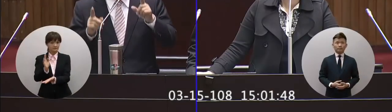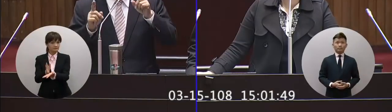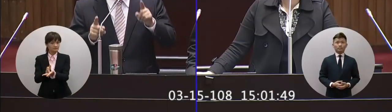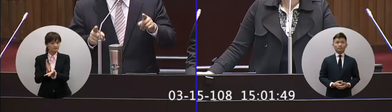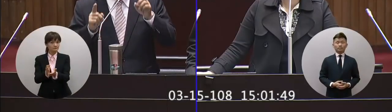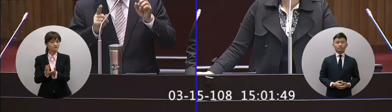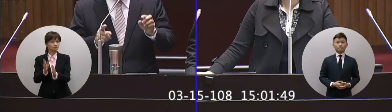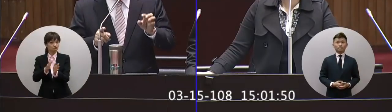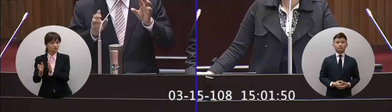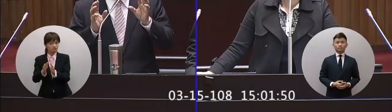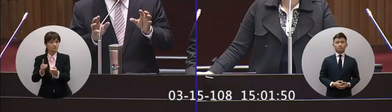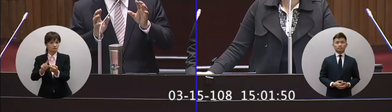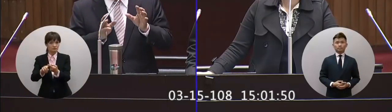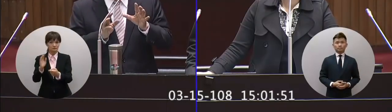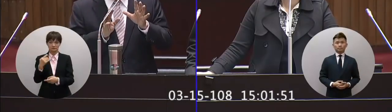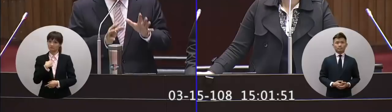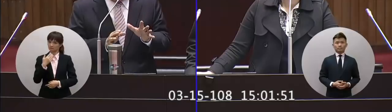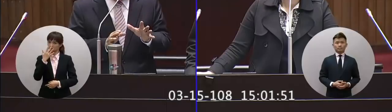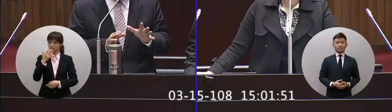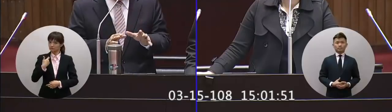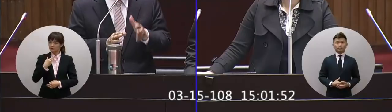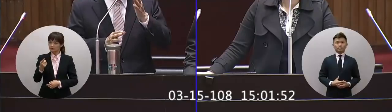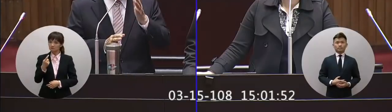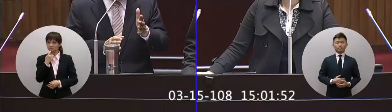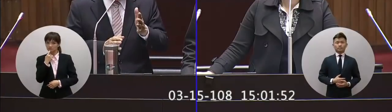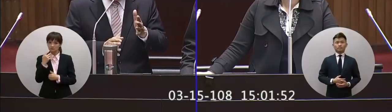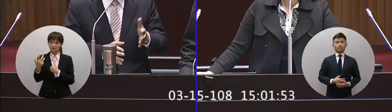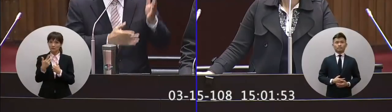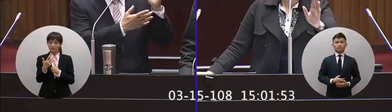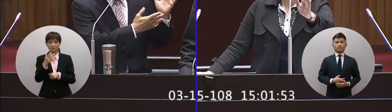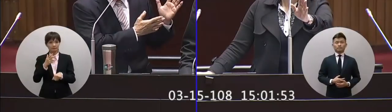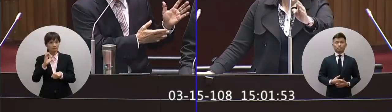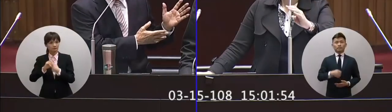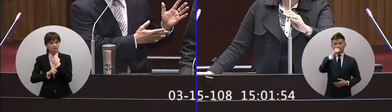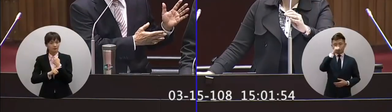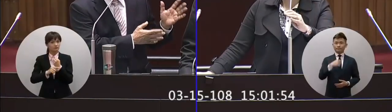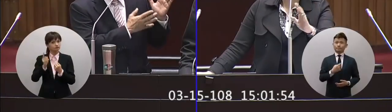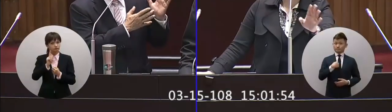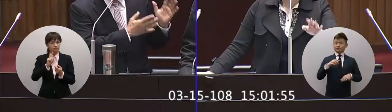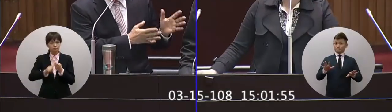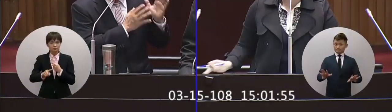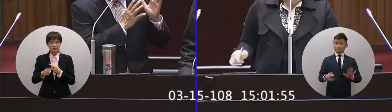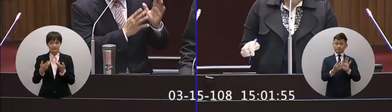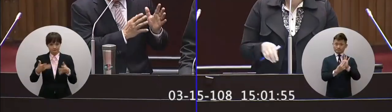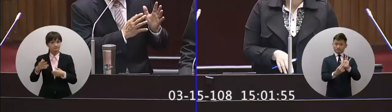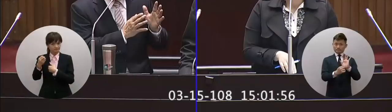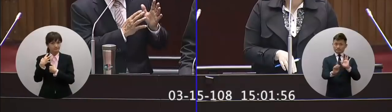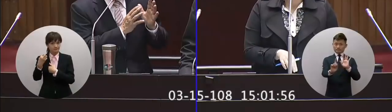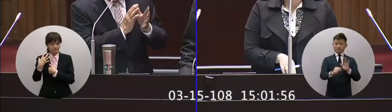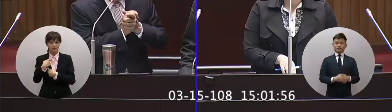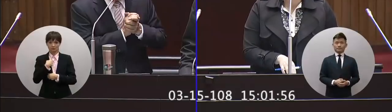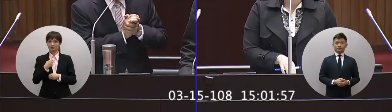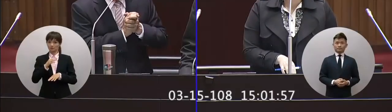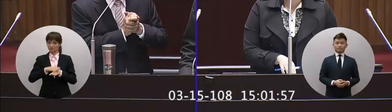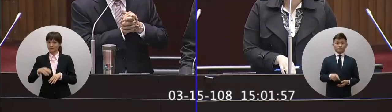对，现在不知道你质疑的方法哪个地方不对，请多指教。 好， 我请部委。 我现在讲的就是 一定要来， 你要